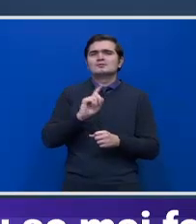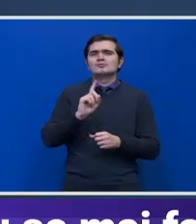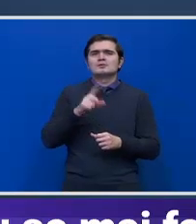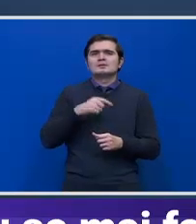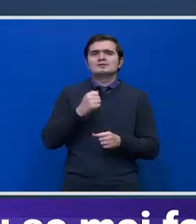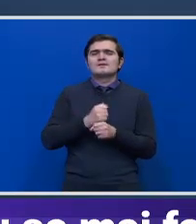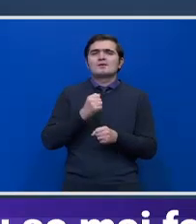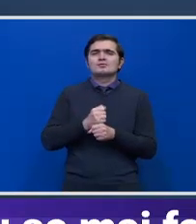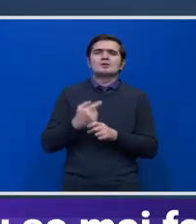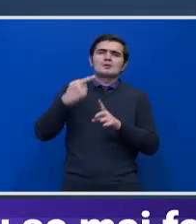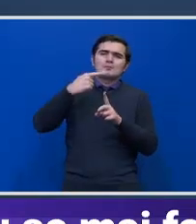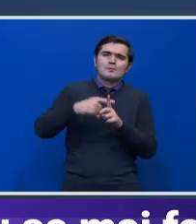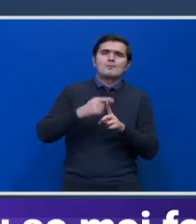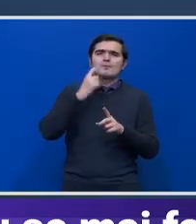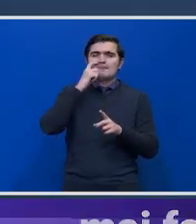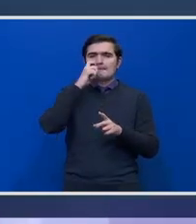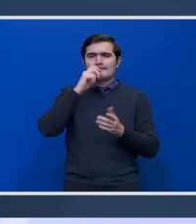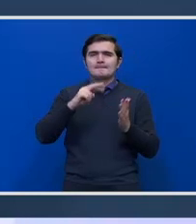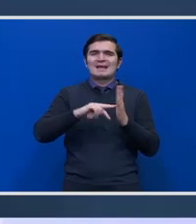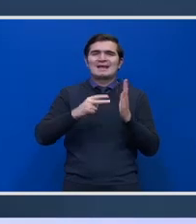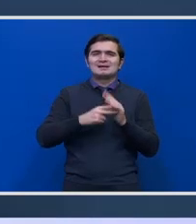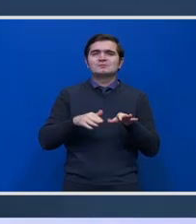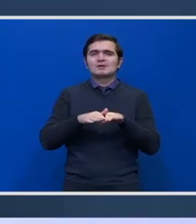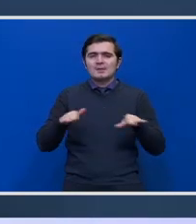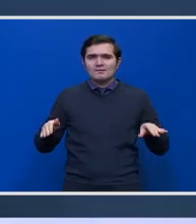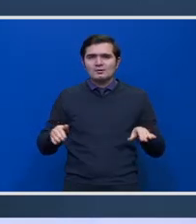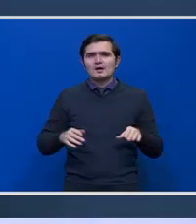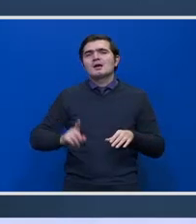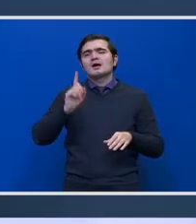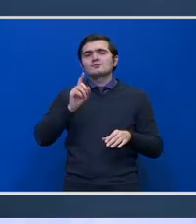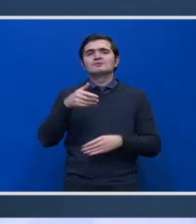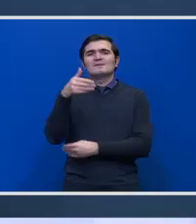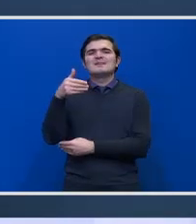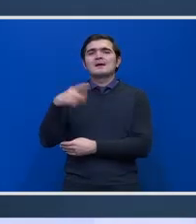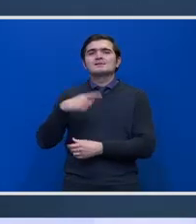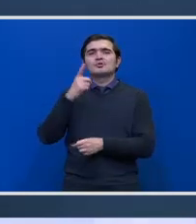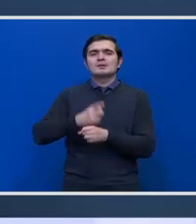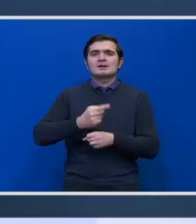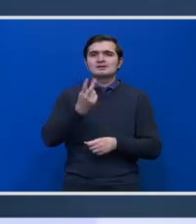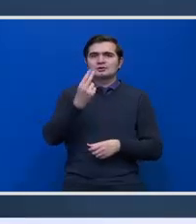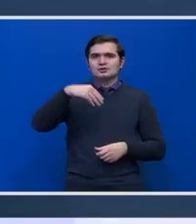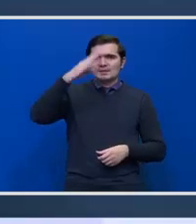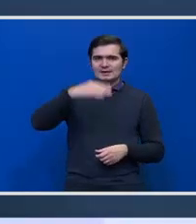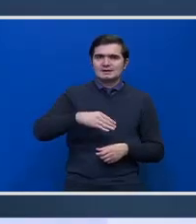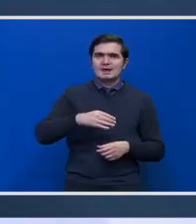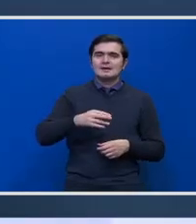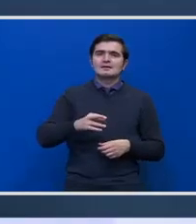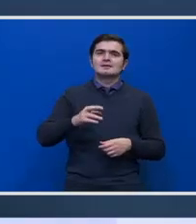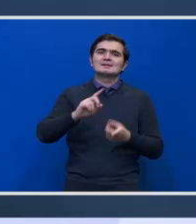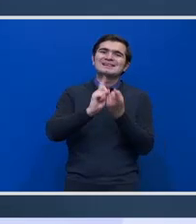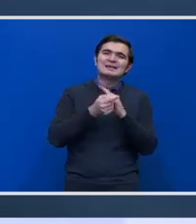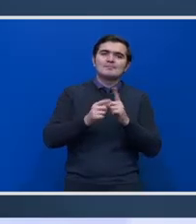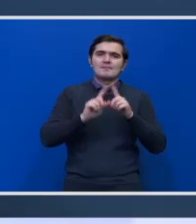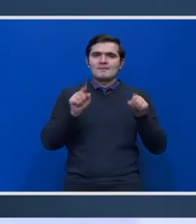este întocmită cu aplicând mecanismul de plafonare și compensare, furnizorul are obligația ca în termen de 15 zile să o refacă.